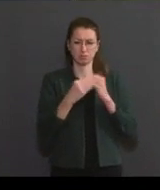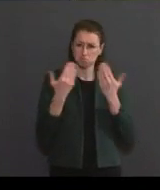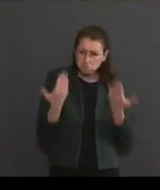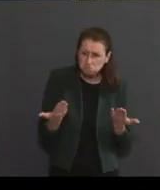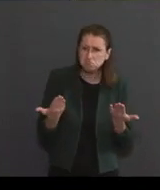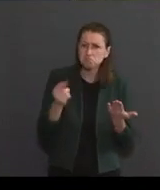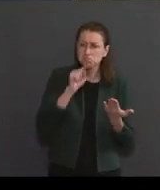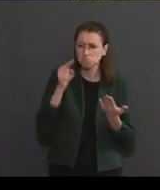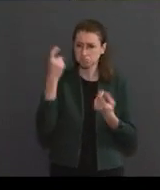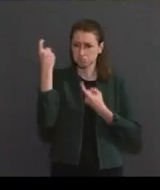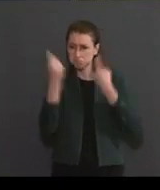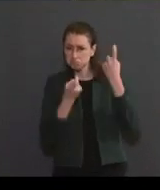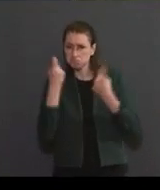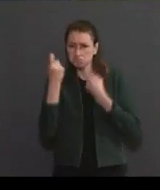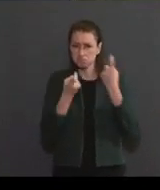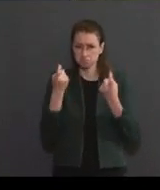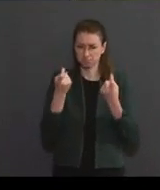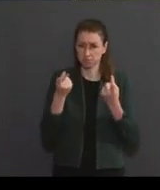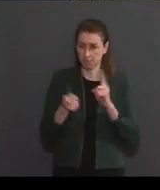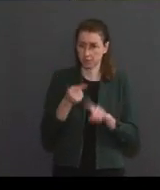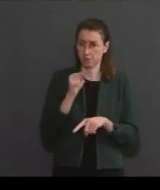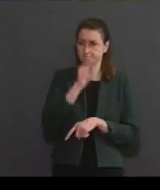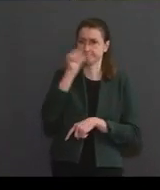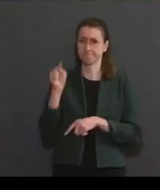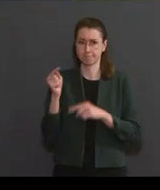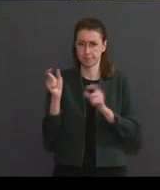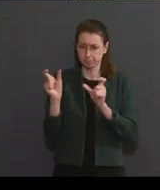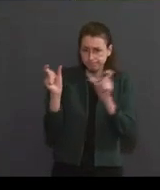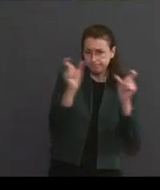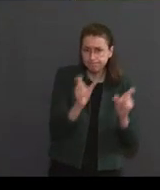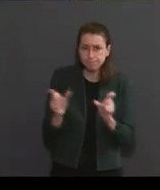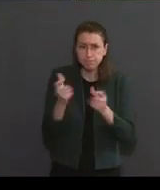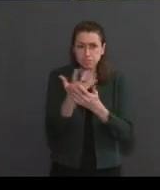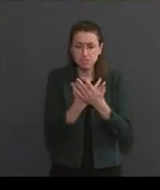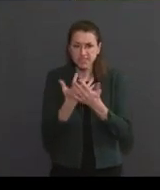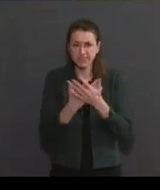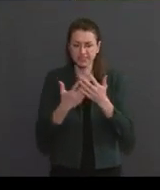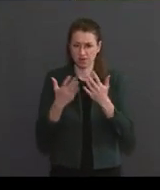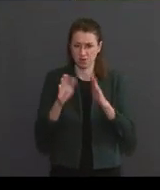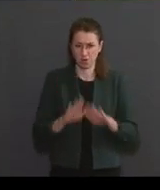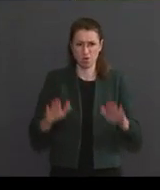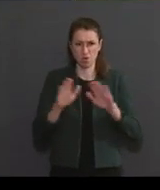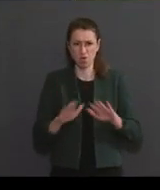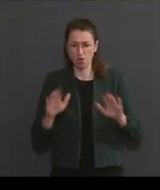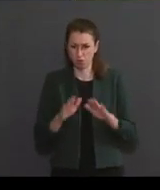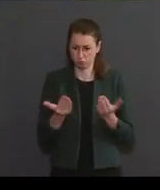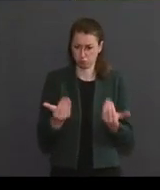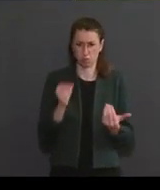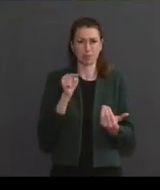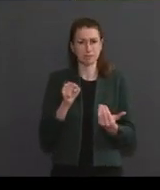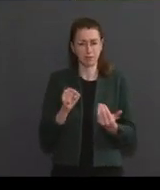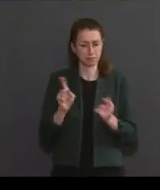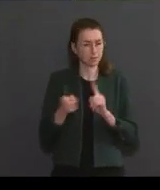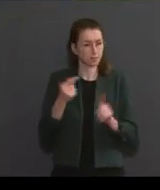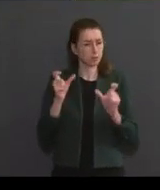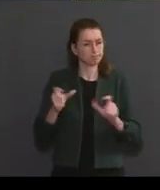Importance donc de suivre ça et d'avoir une compréhension de ce qui produit ce type de mécanisme.